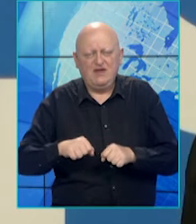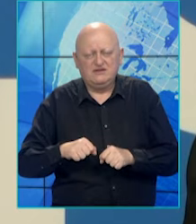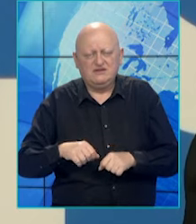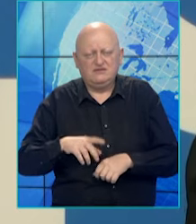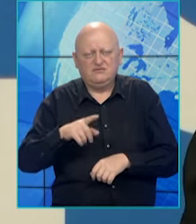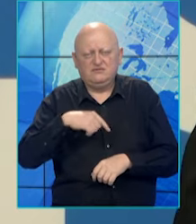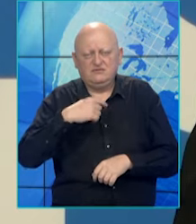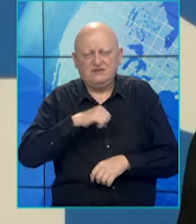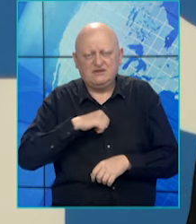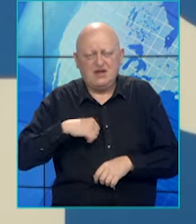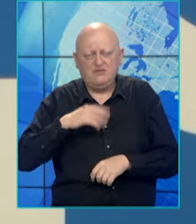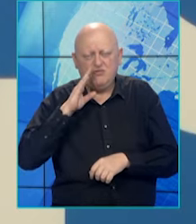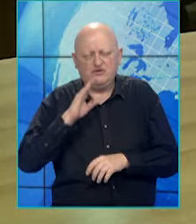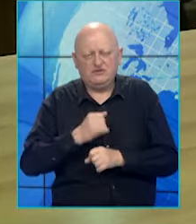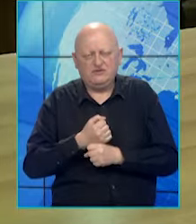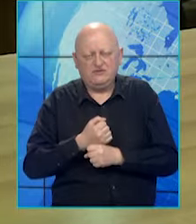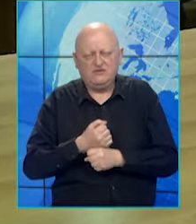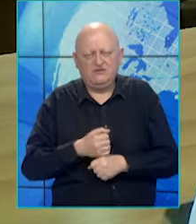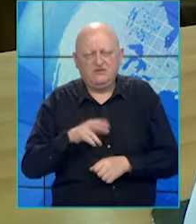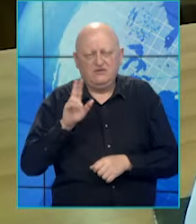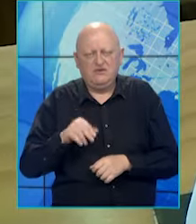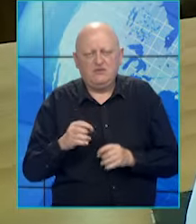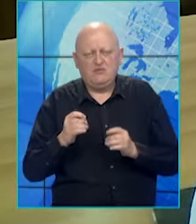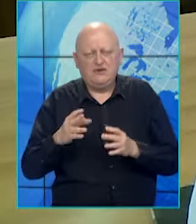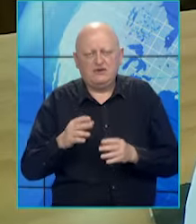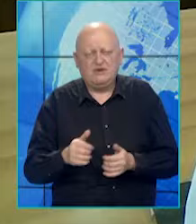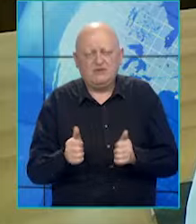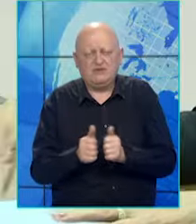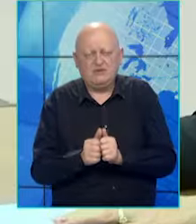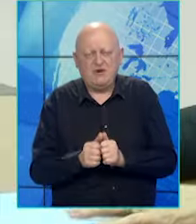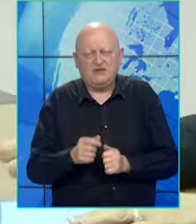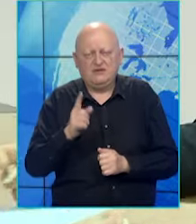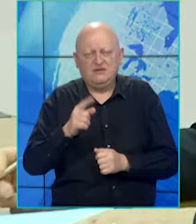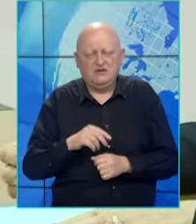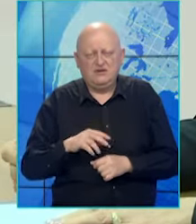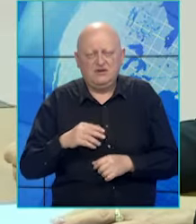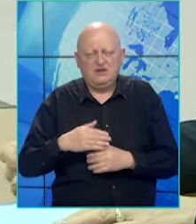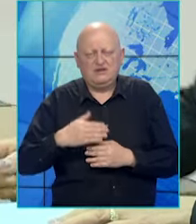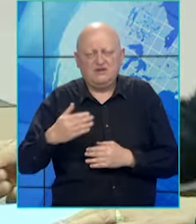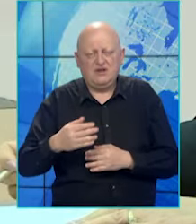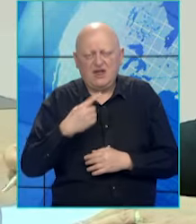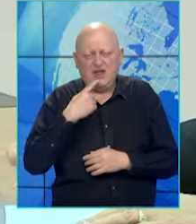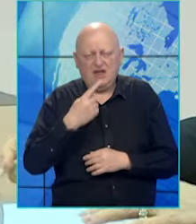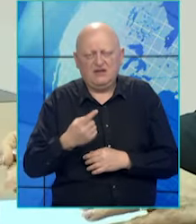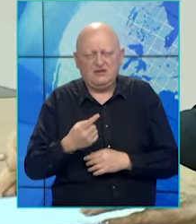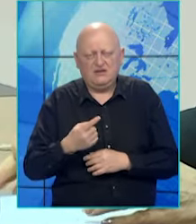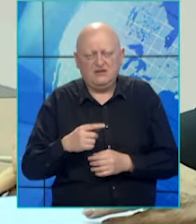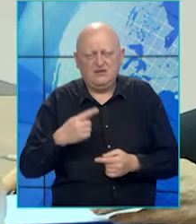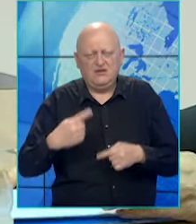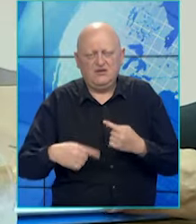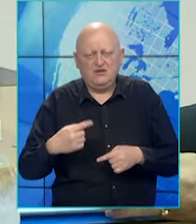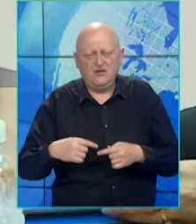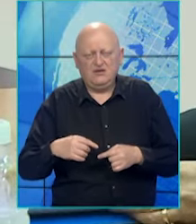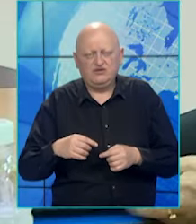mi sami u Bosni i Hercegovini. Imao je poruku za partnere, ali i za oporbu. Kaže kako igre